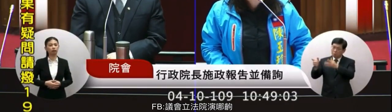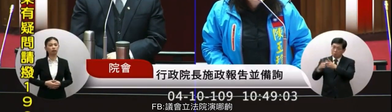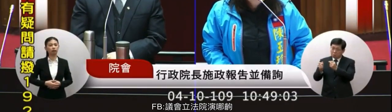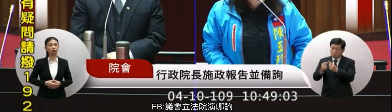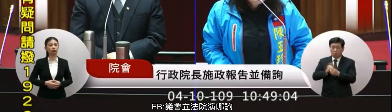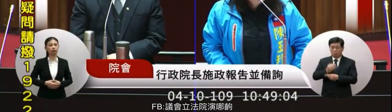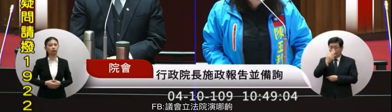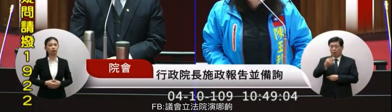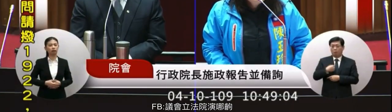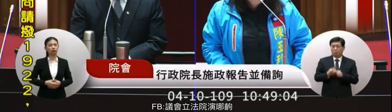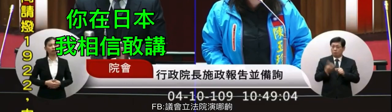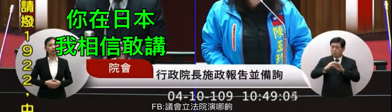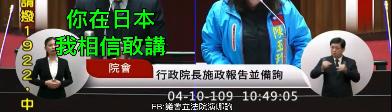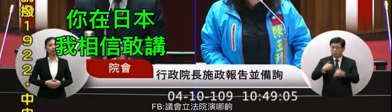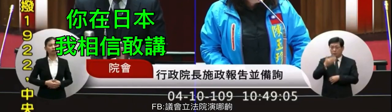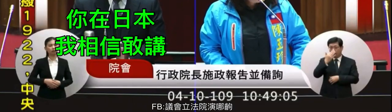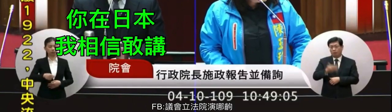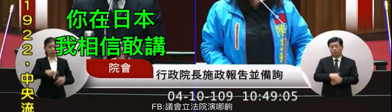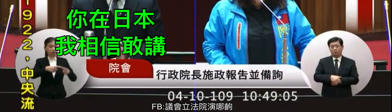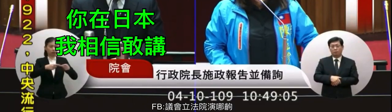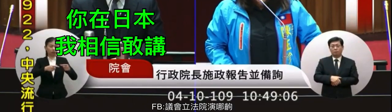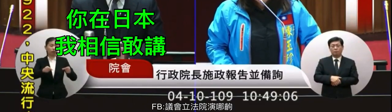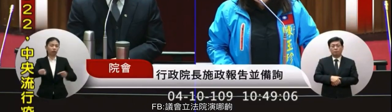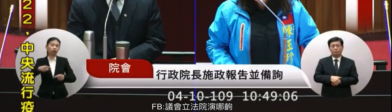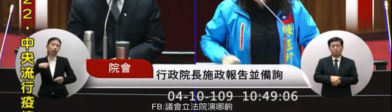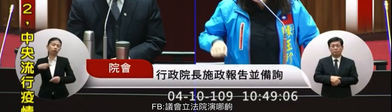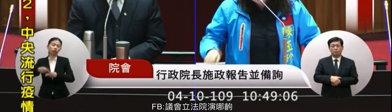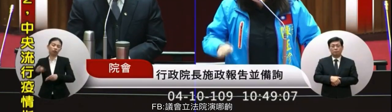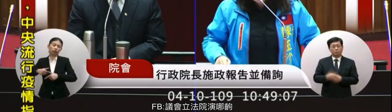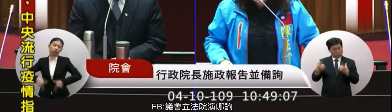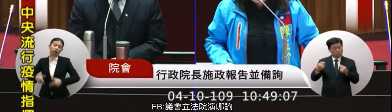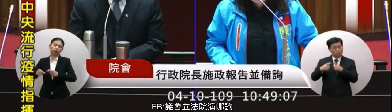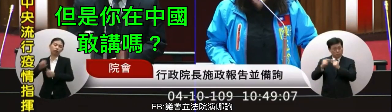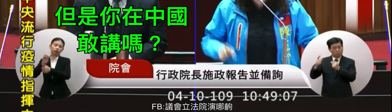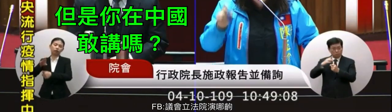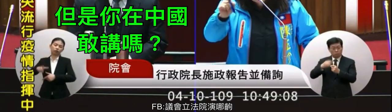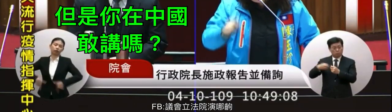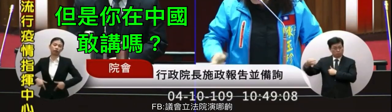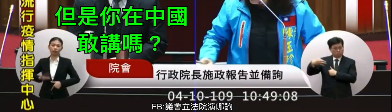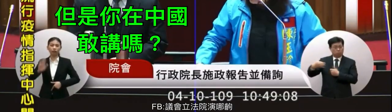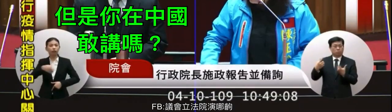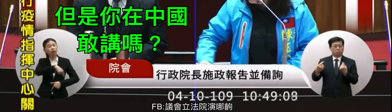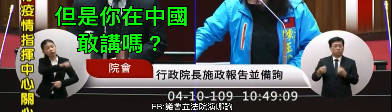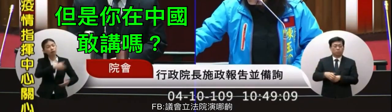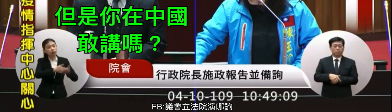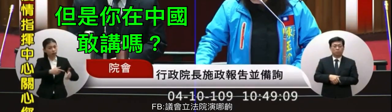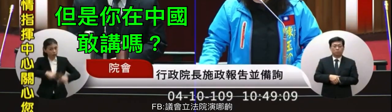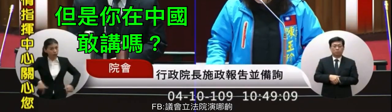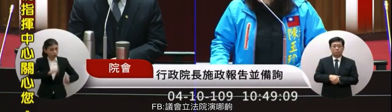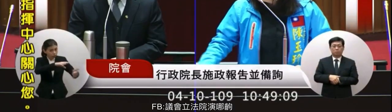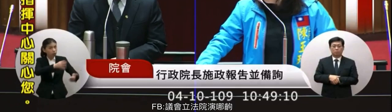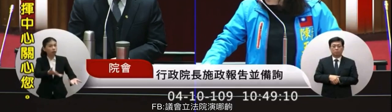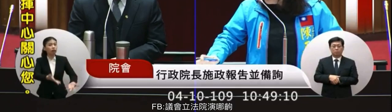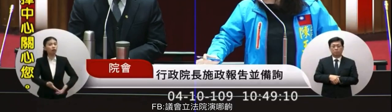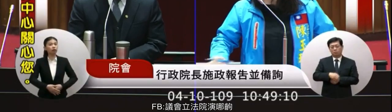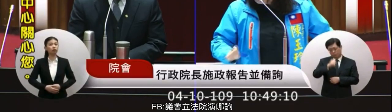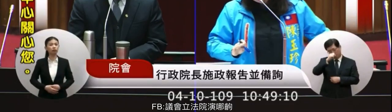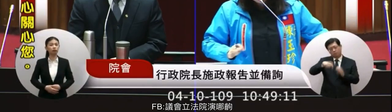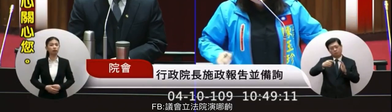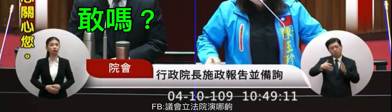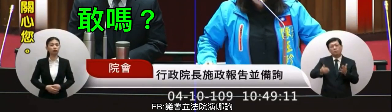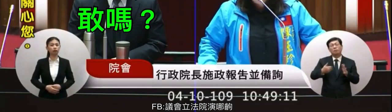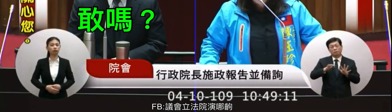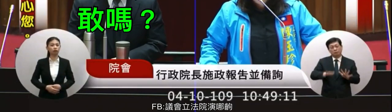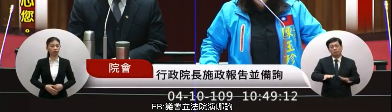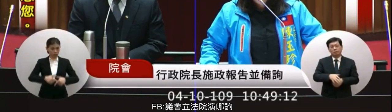那边不敢讲中华民国吗？ 你在日本，我相信敢讲。 我也是拿日本交流协会钱，也是拿日本的钱。 中国敢讲吗？ 好了，院长，